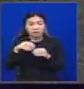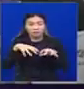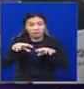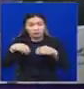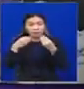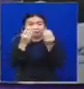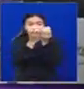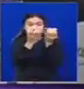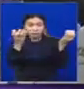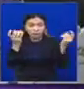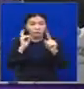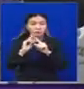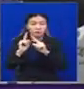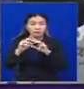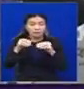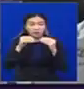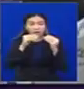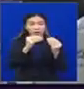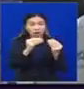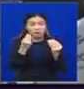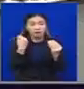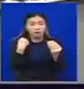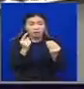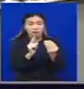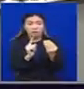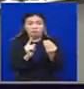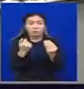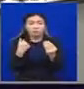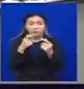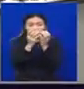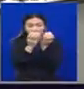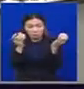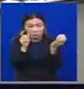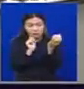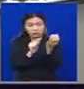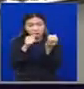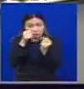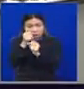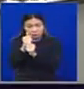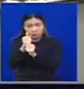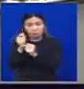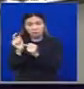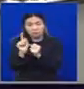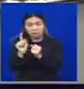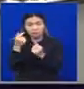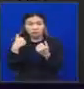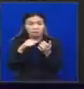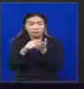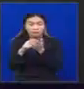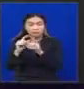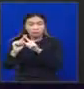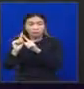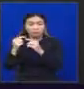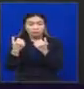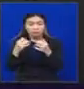ฐธรรมนูญไม่ผ่านแต่คำถามพ่วงผ่านจะมีผลร่างรัฐธรรมนูญฉบับใหม่หรือไม่ขณะเดียวกันก็กังวลว่าการถ่วงดุ